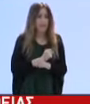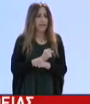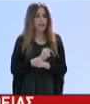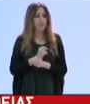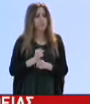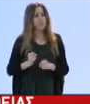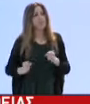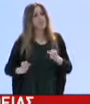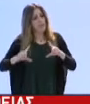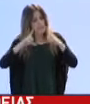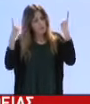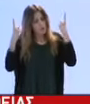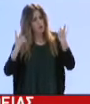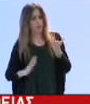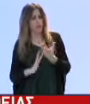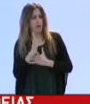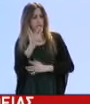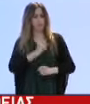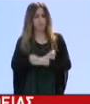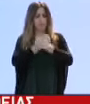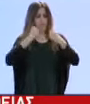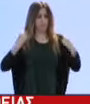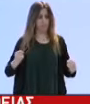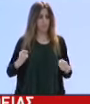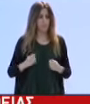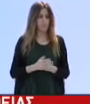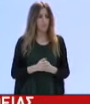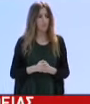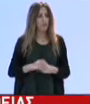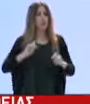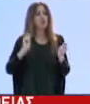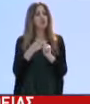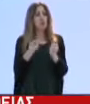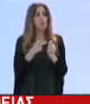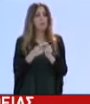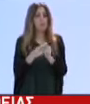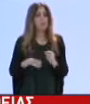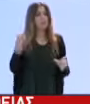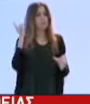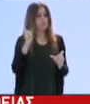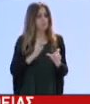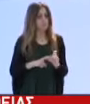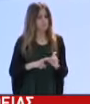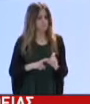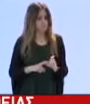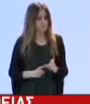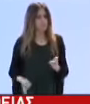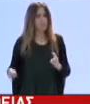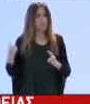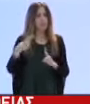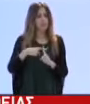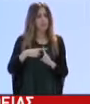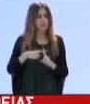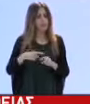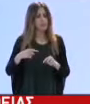ατομικές ελευθερίες, νομιμοποίησε το Κομμουνιστικό Κόμμα και έφερε την Ελλάδα στην αγκαλιά των ανεπτυγμένων δυτικών